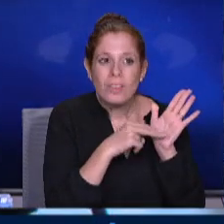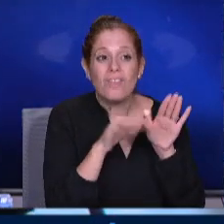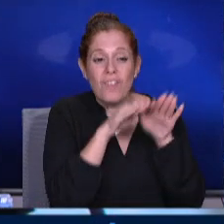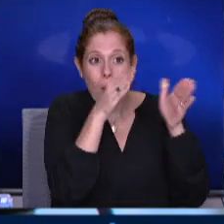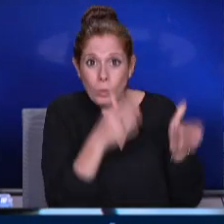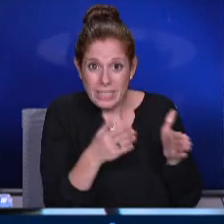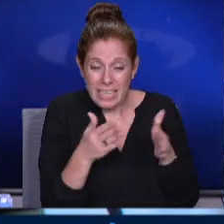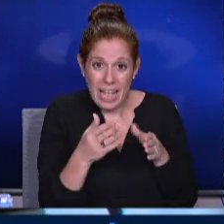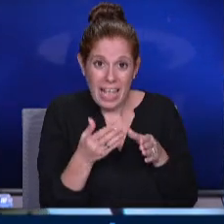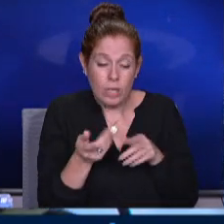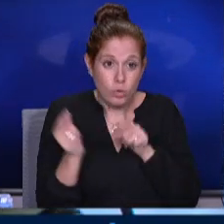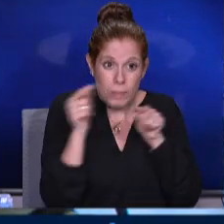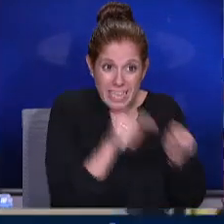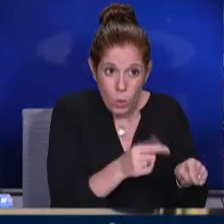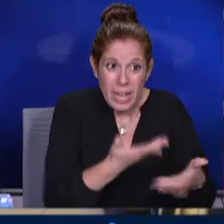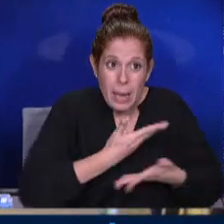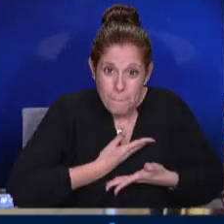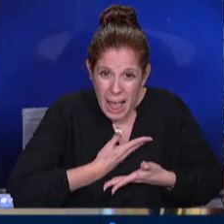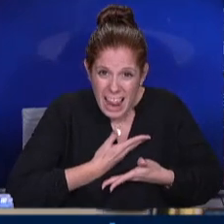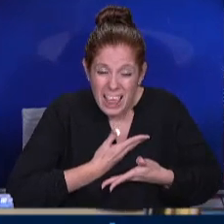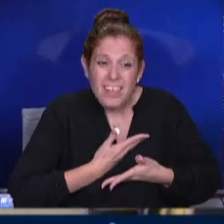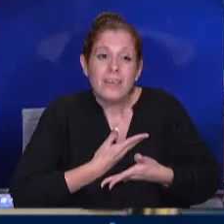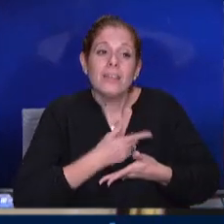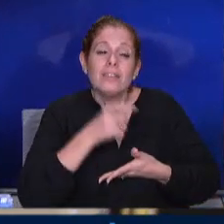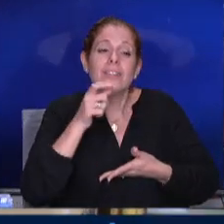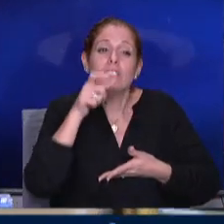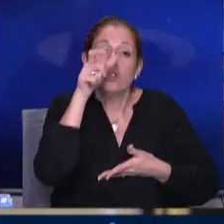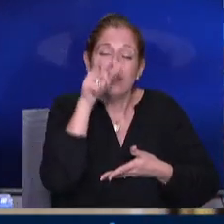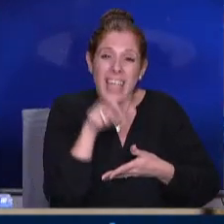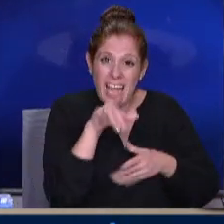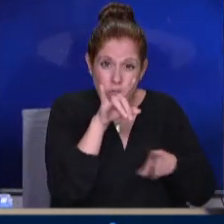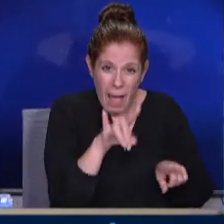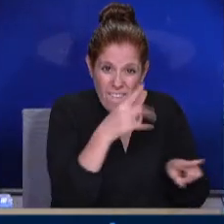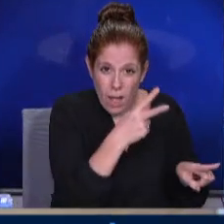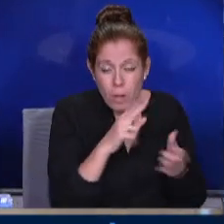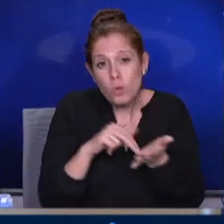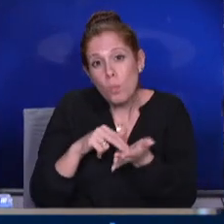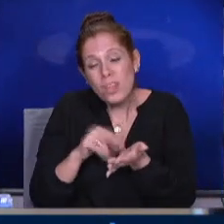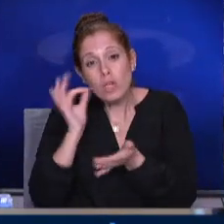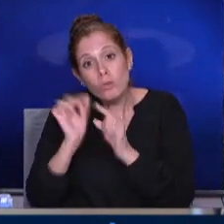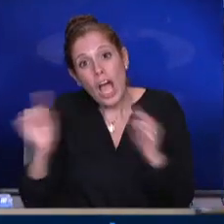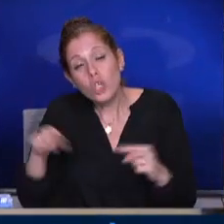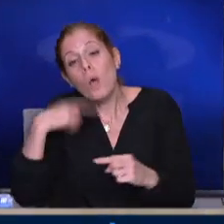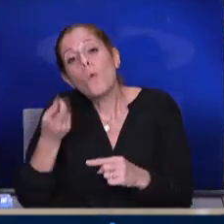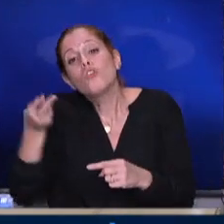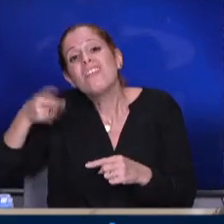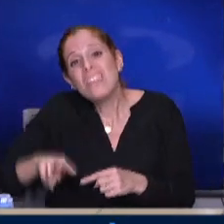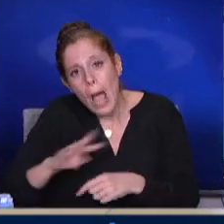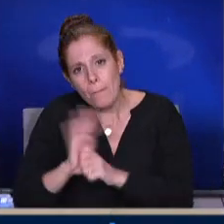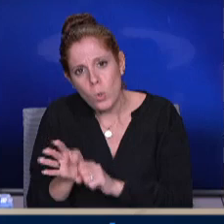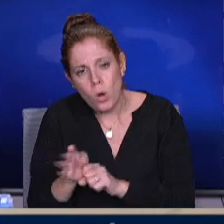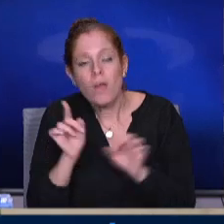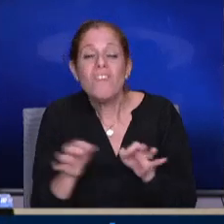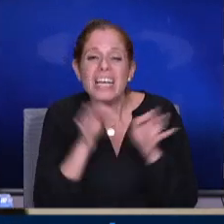הגיע, קיבל תחת שם חיה פריימן תמונה של דיירת שנאמר שנפטרה מקורונה. ואז החל